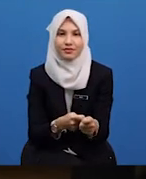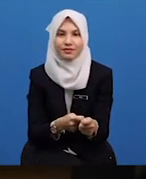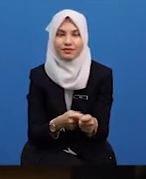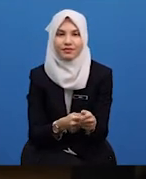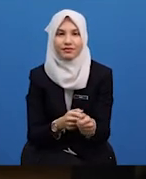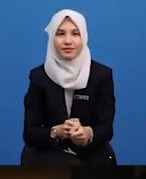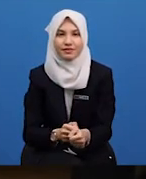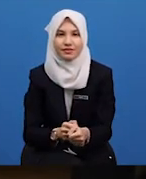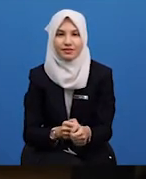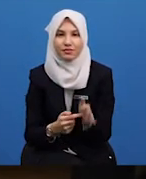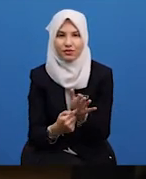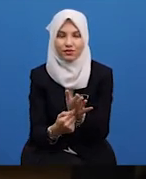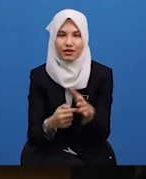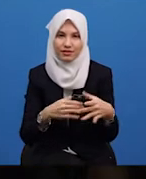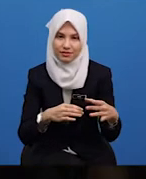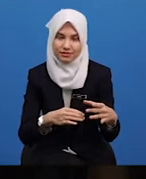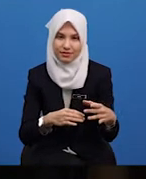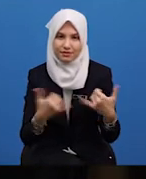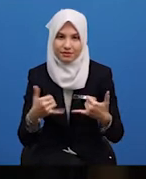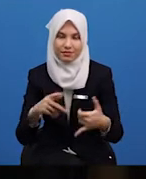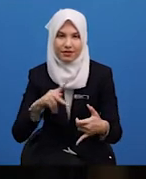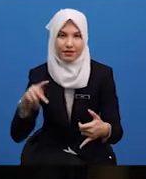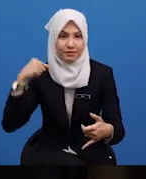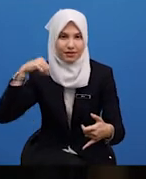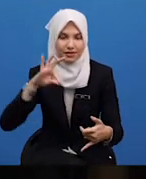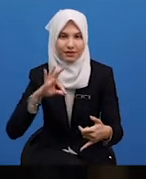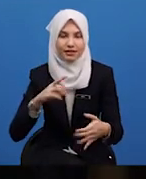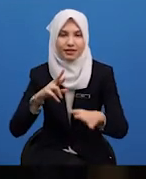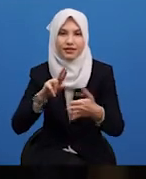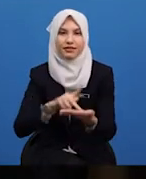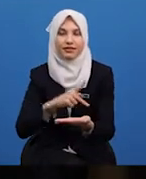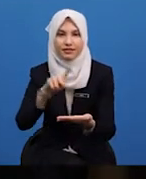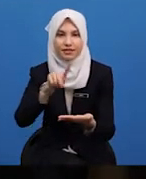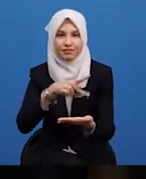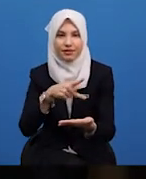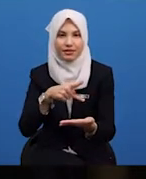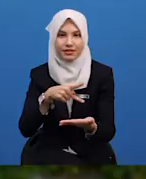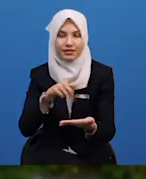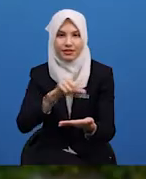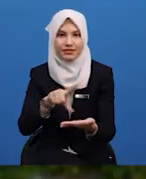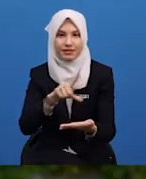cikgu menunjuk cara memainkan petikan rentak zapin, ghazal dan joget.